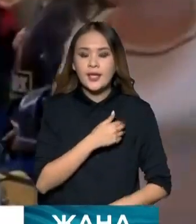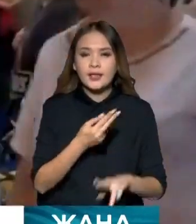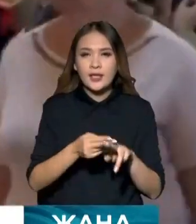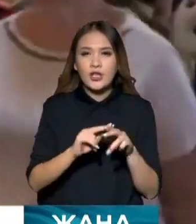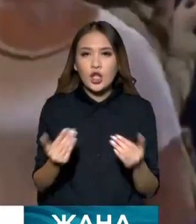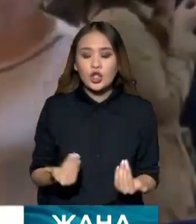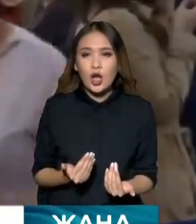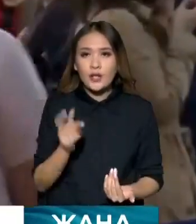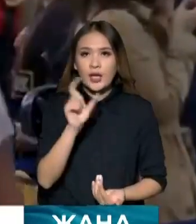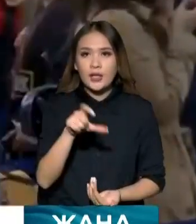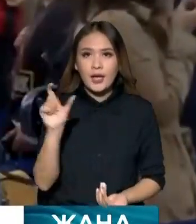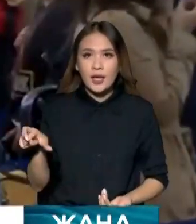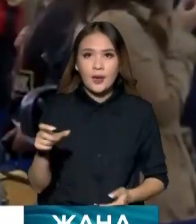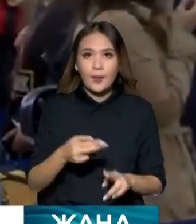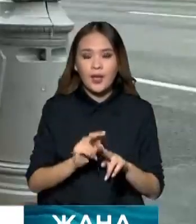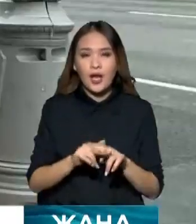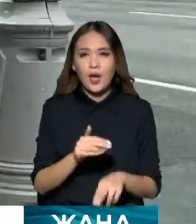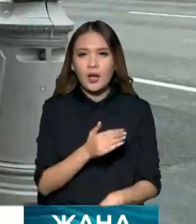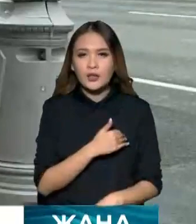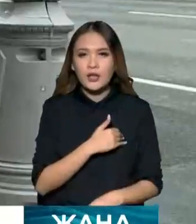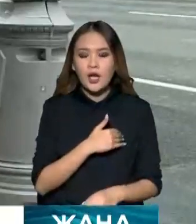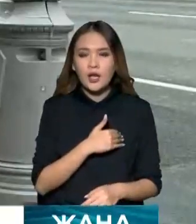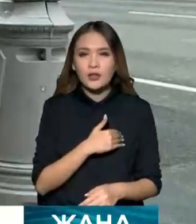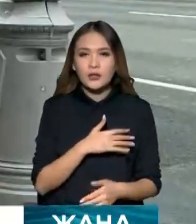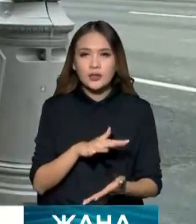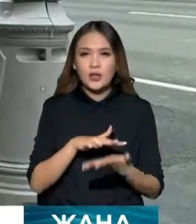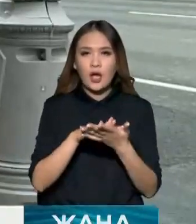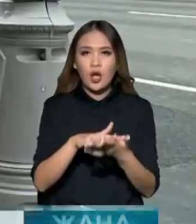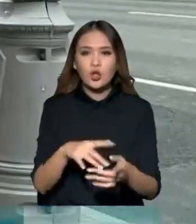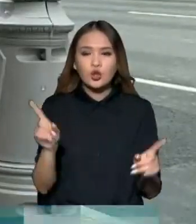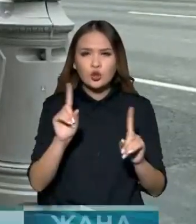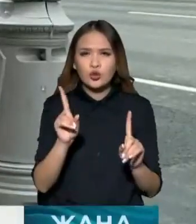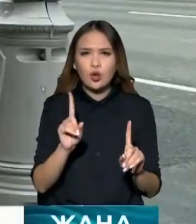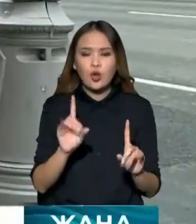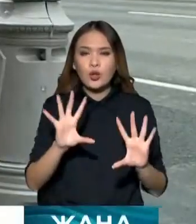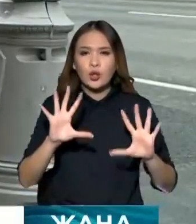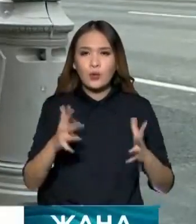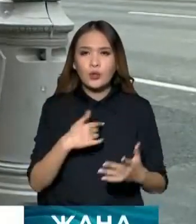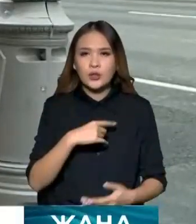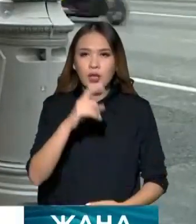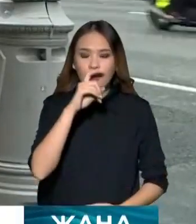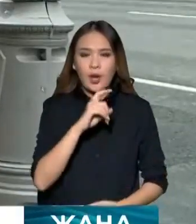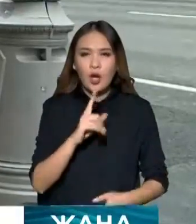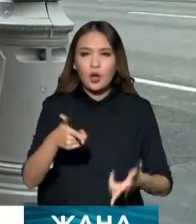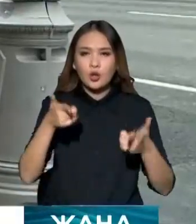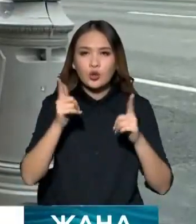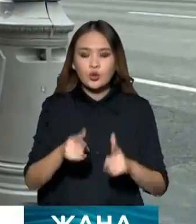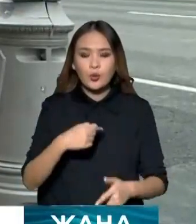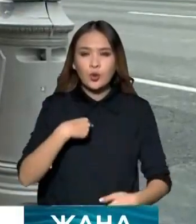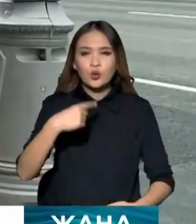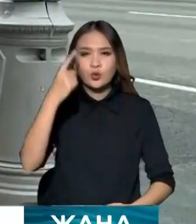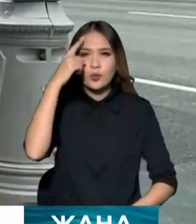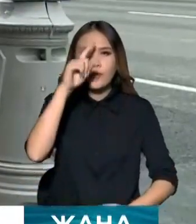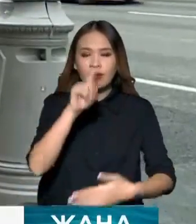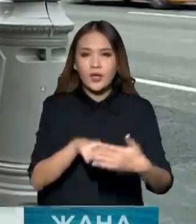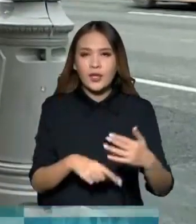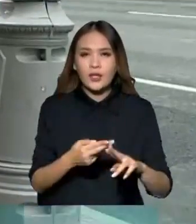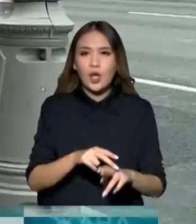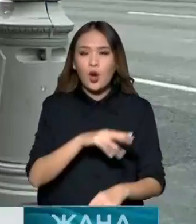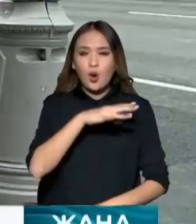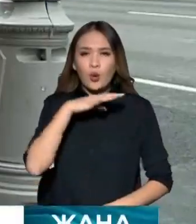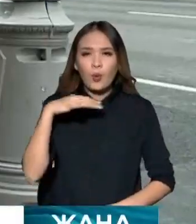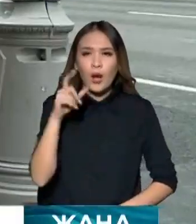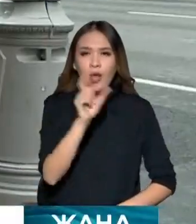арасында антидепрессанттарға сұраныс артты. Не болып жатқан, өзім түсінбей кеттім. Бір келісімге келеміз деп үміттенемін. Бізде көптеген